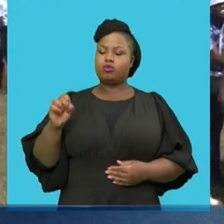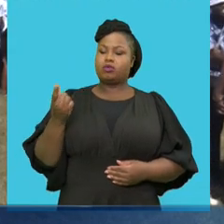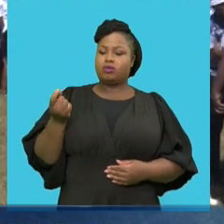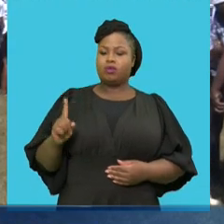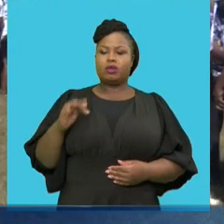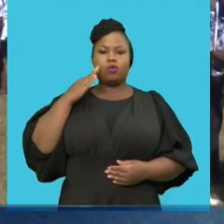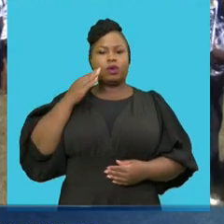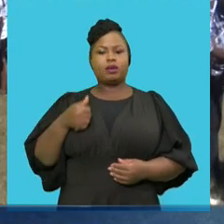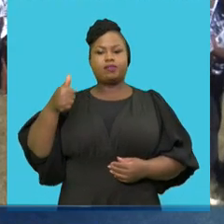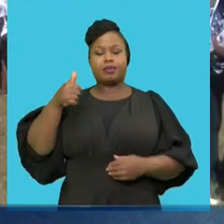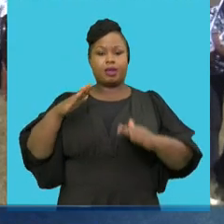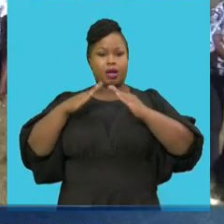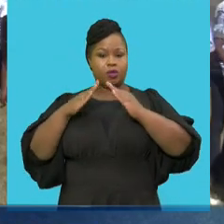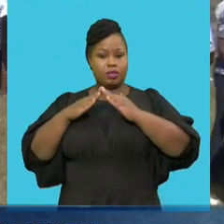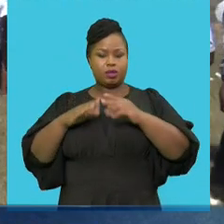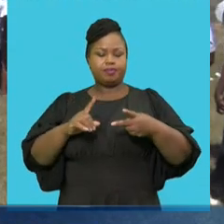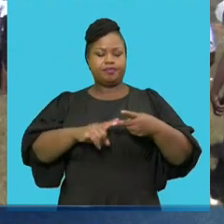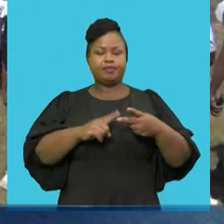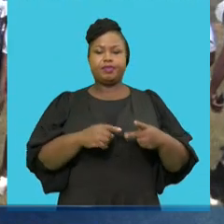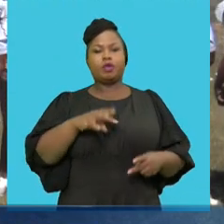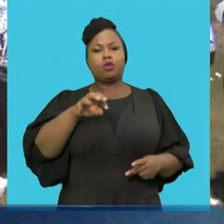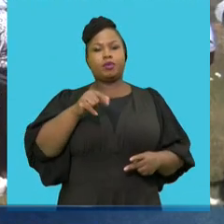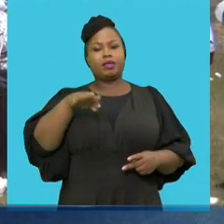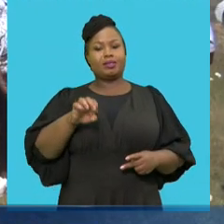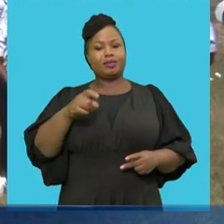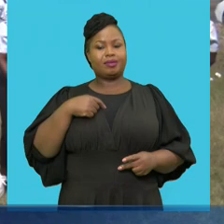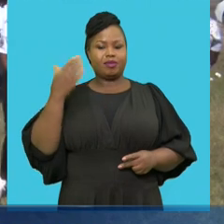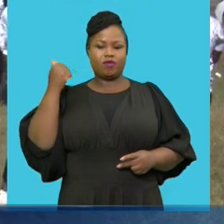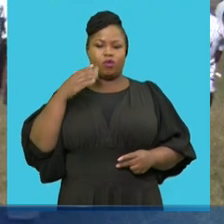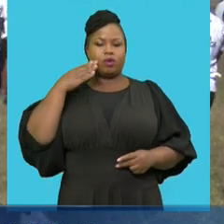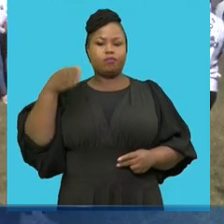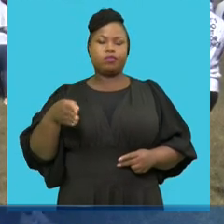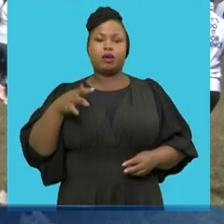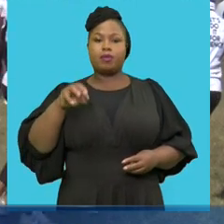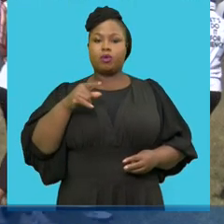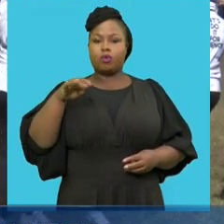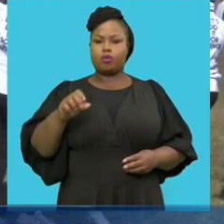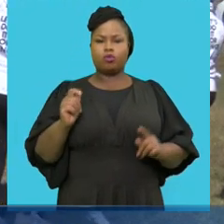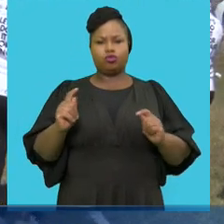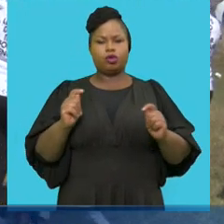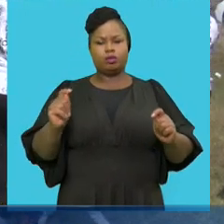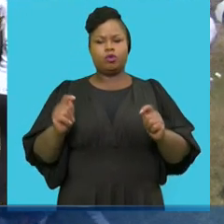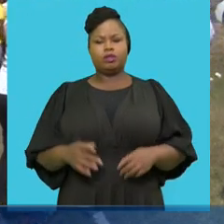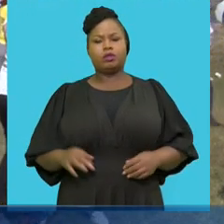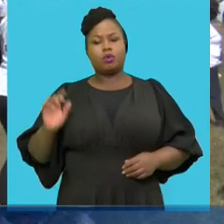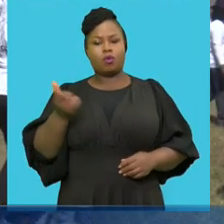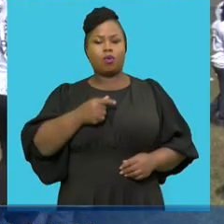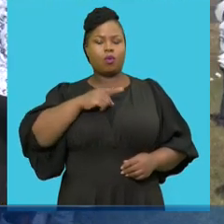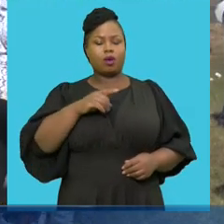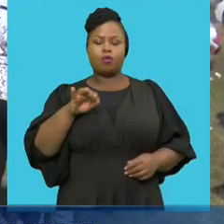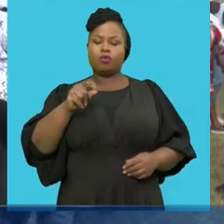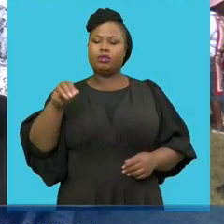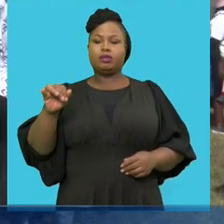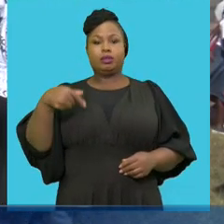ephethe u-housing, bebuka ukuthi uNgobese wenzeni, bebuka ukuthi uMama Makhubo wenzeni ephethe u-transport. Bonke behole ukuthi uBonkosi